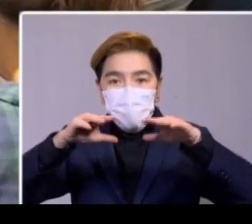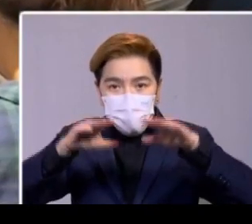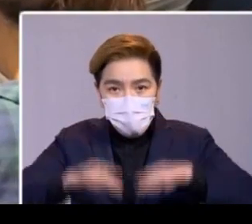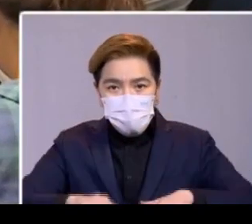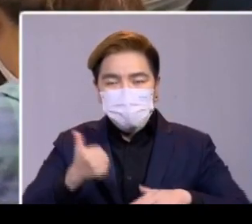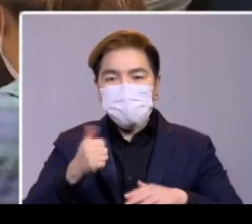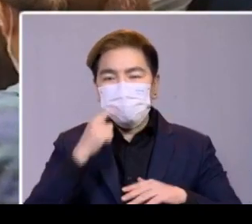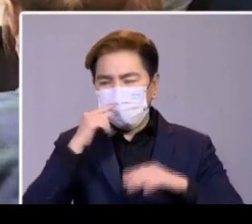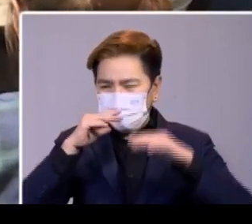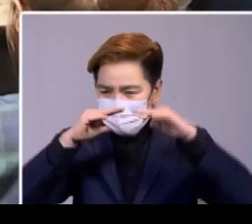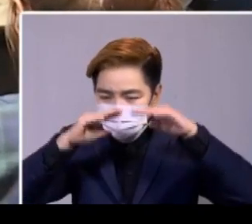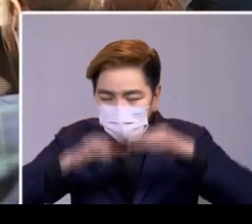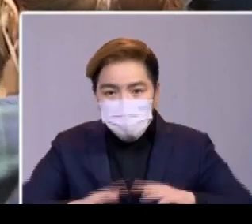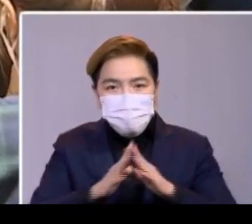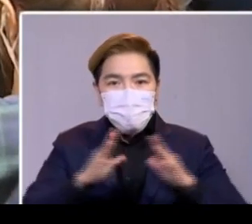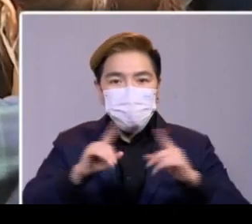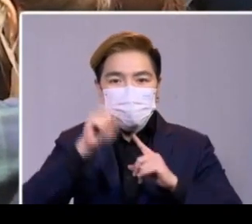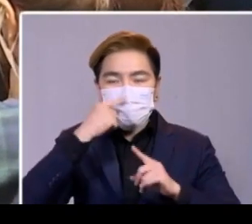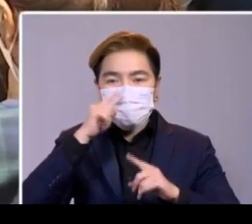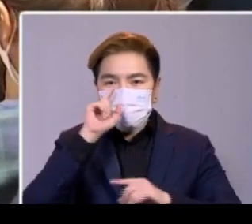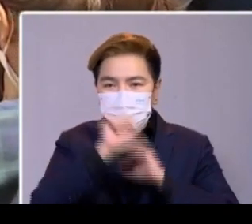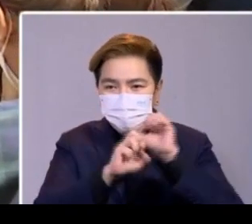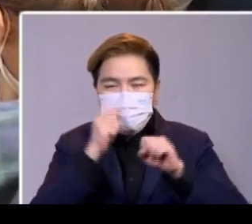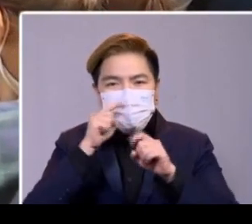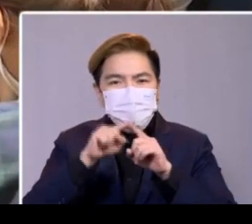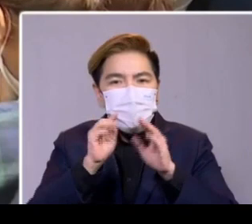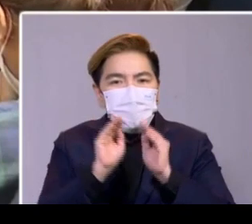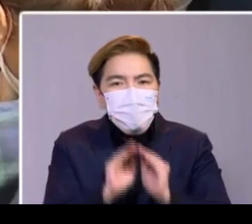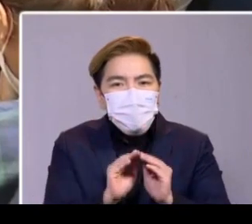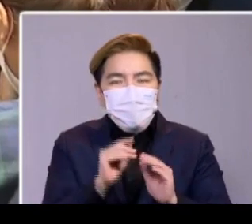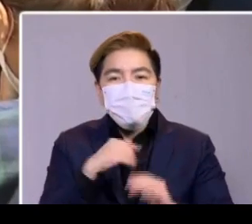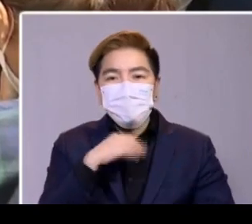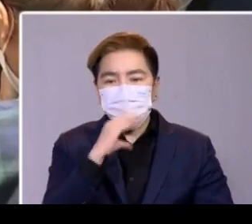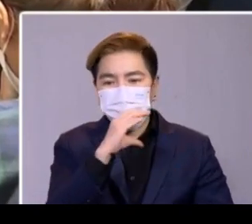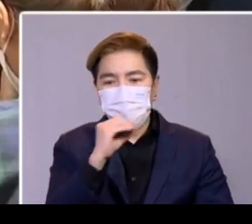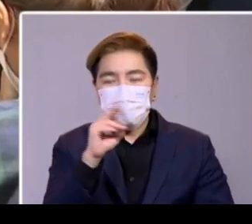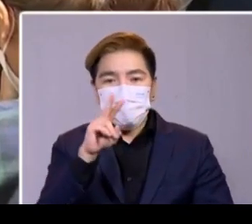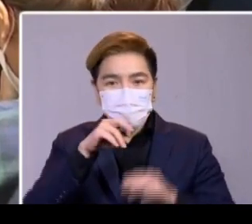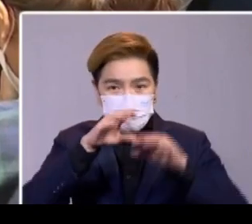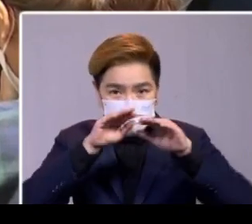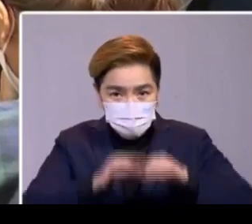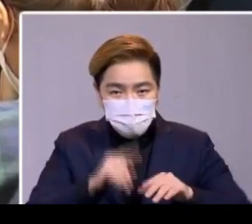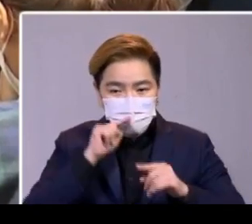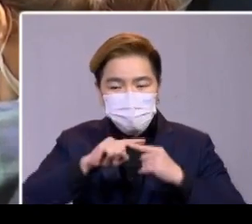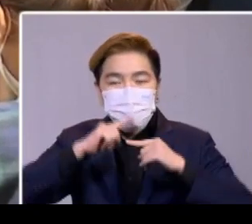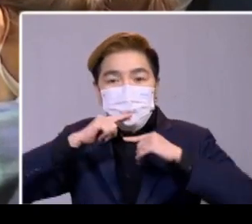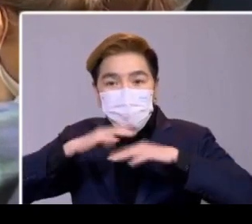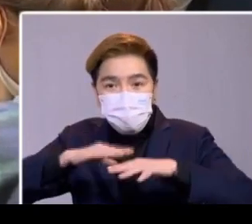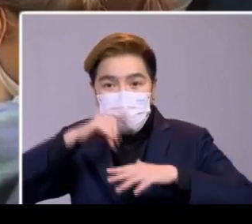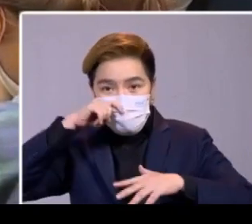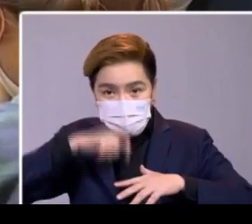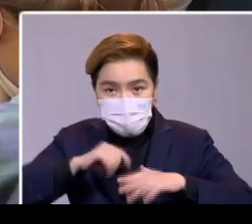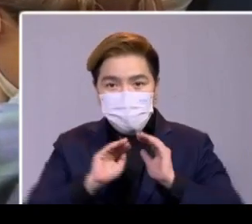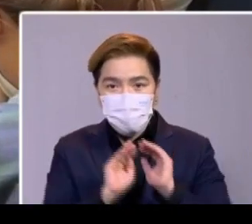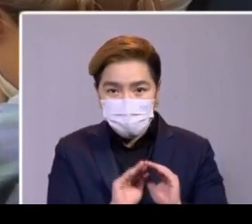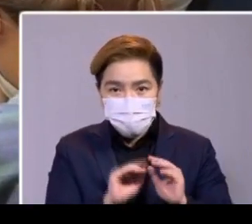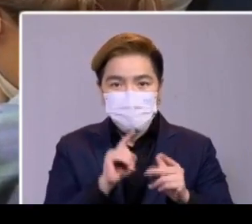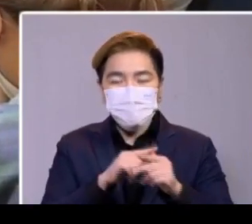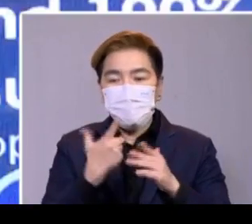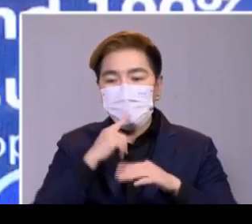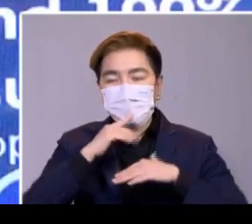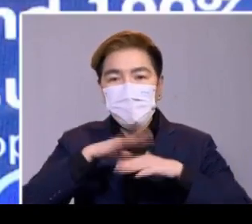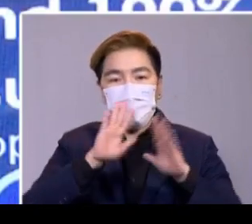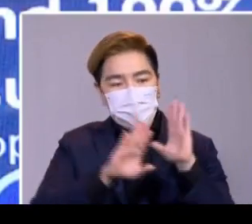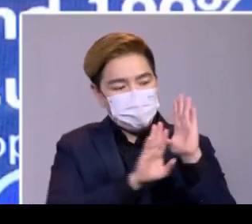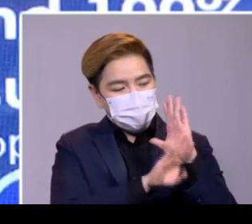การให้ได้สูงสุดเช่นการดักจับและเก็บกักเก็บก๊าซคาร์บอนไดออกไซด์ในพื้นที่บริเวณทะเลอ่าวไทยและพื้นที่บนฝั่งใน